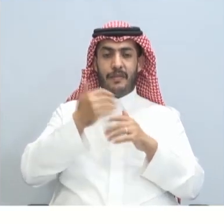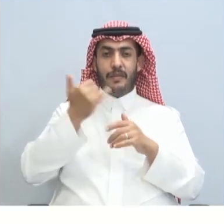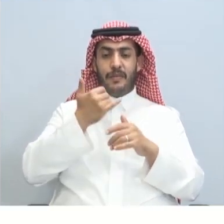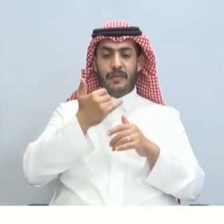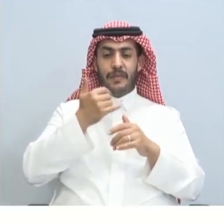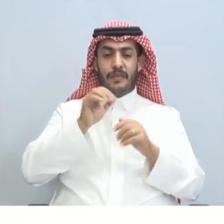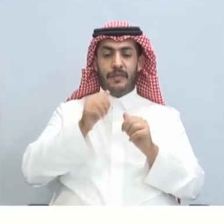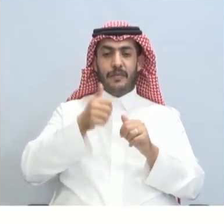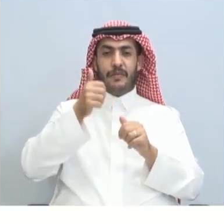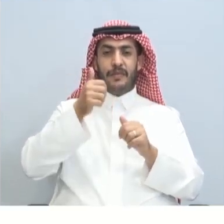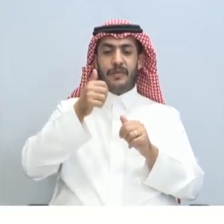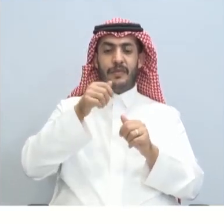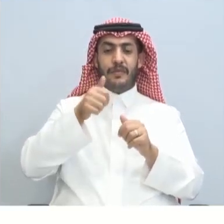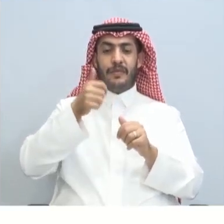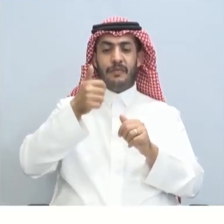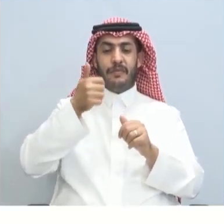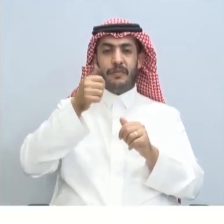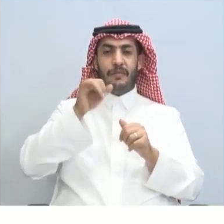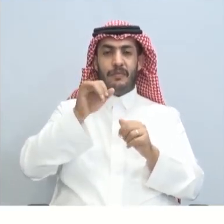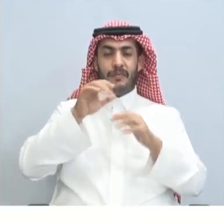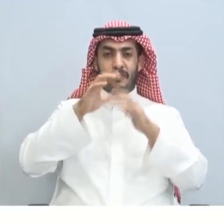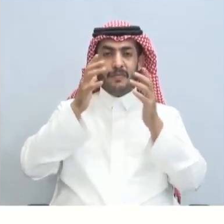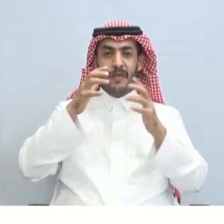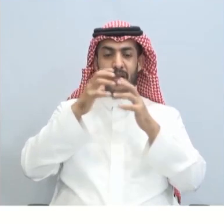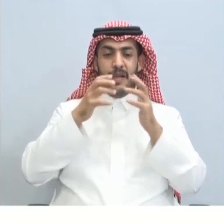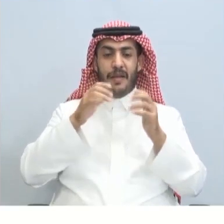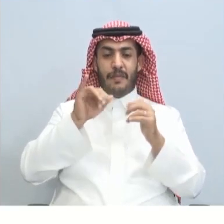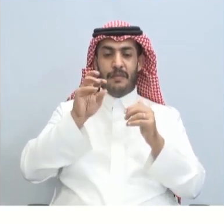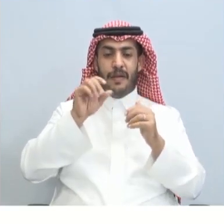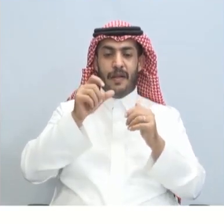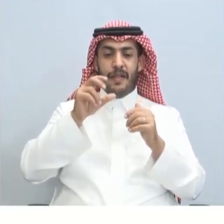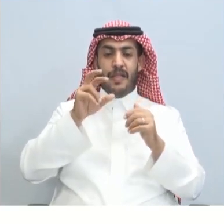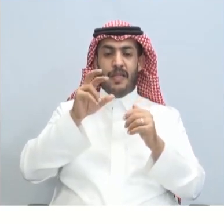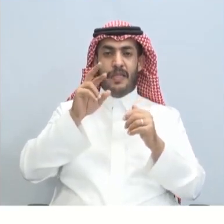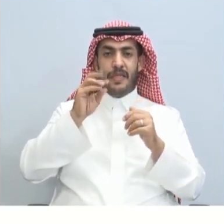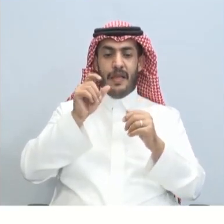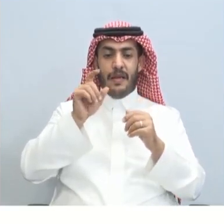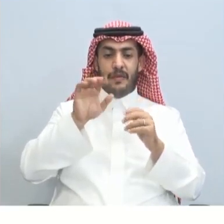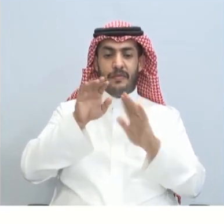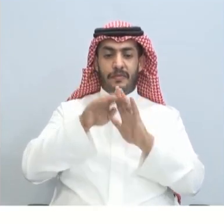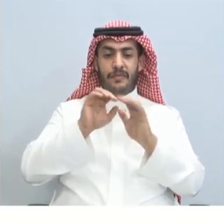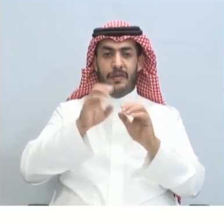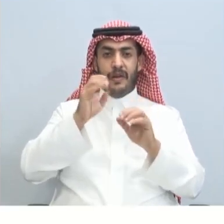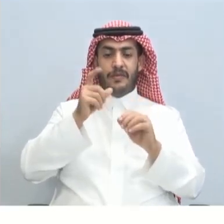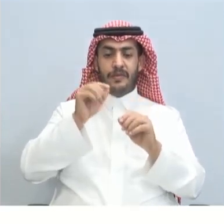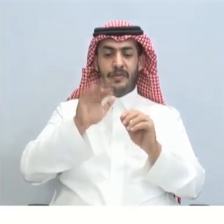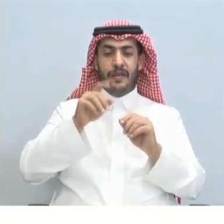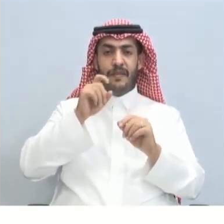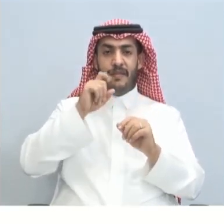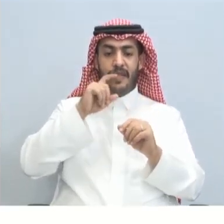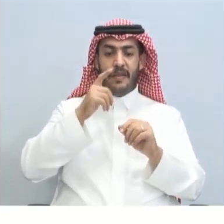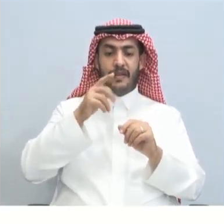اهمها الذي يستخرج من مناجم مهد الذهب والصخيرات والحجار لدينا